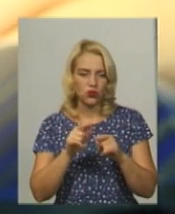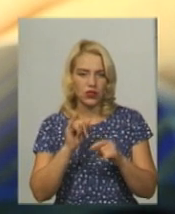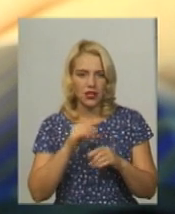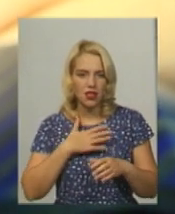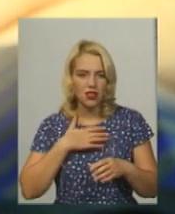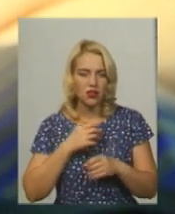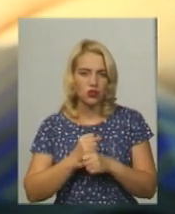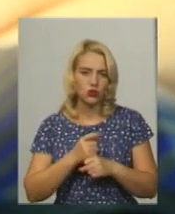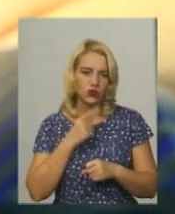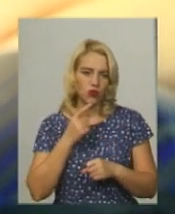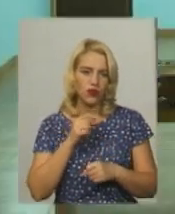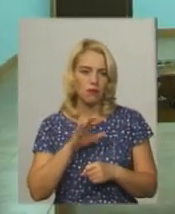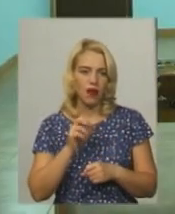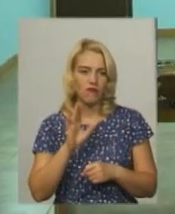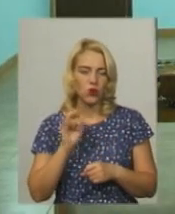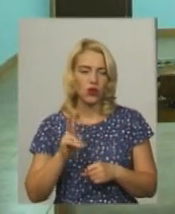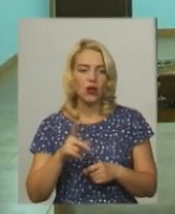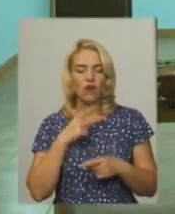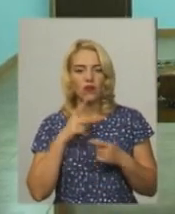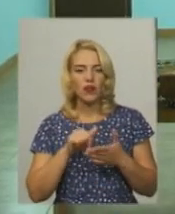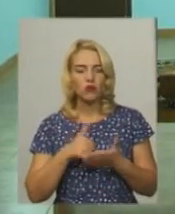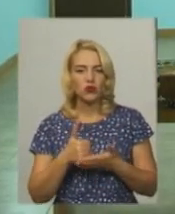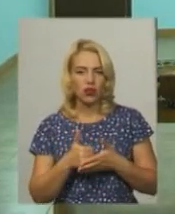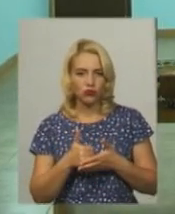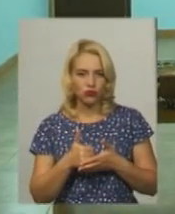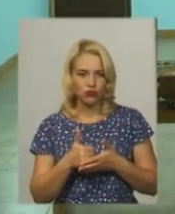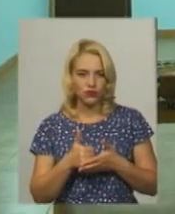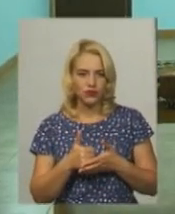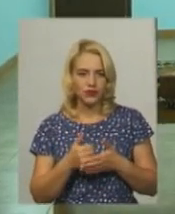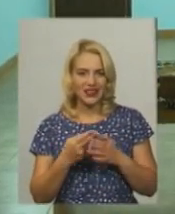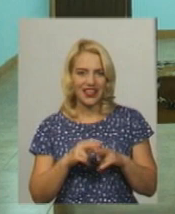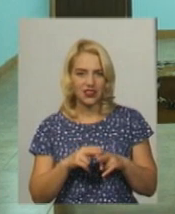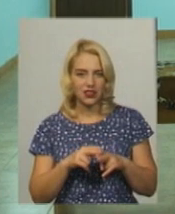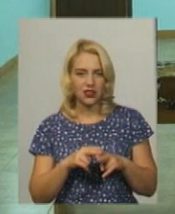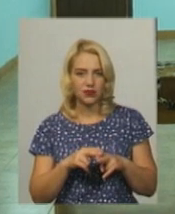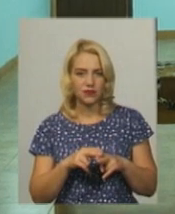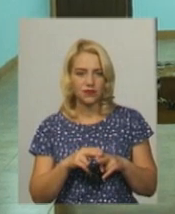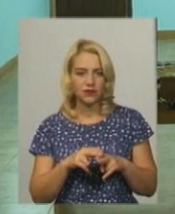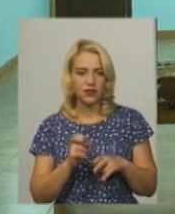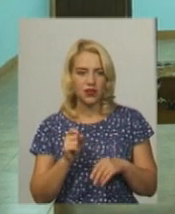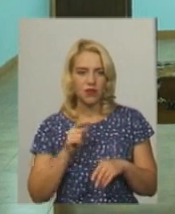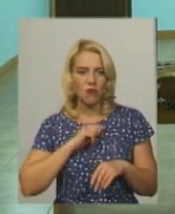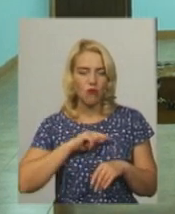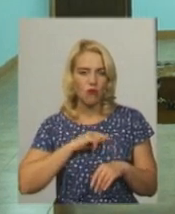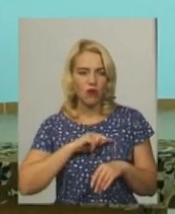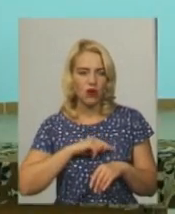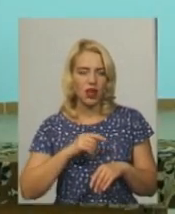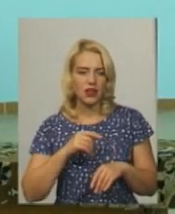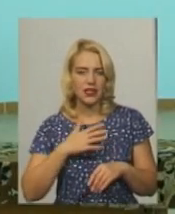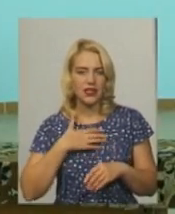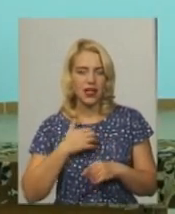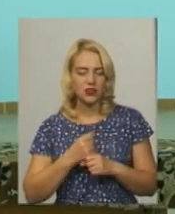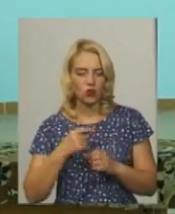налаштовуватися, каже Денис Баблюк. На початку головне і техніка, і моральний якийсь настрой. А в